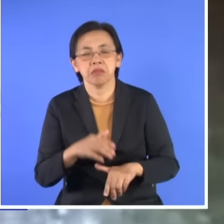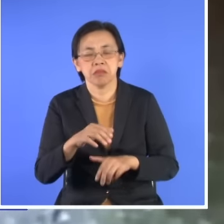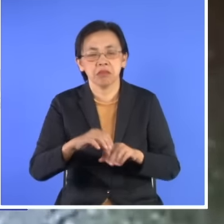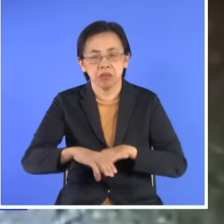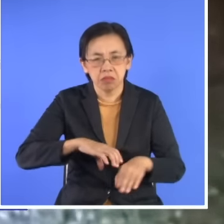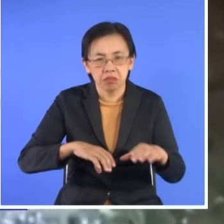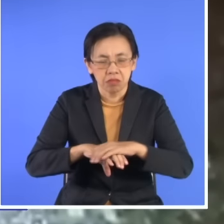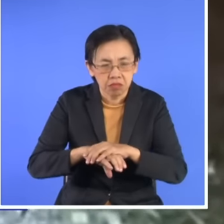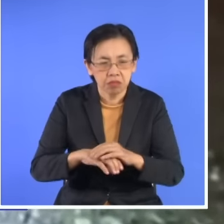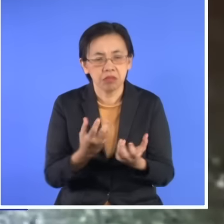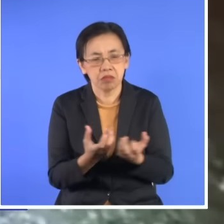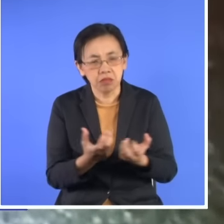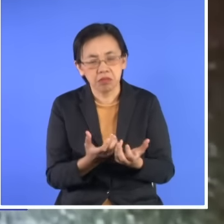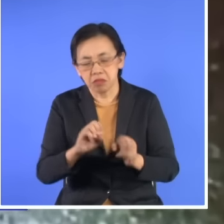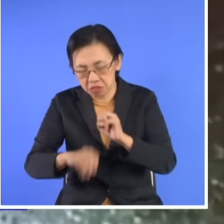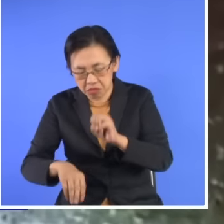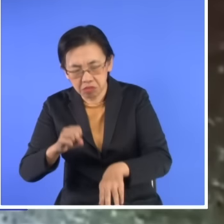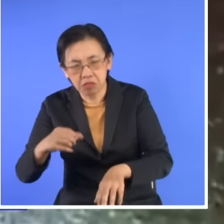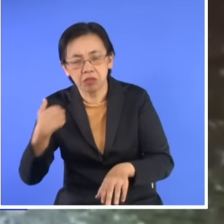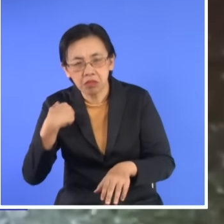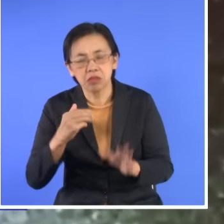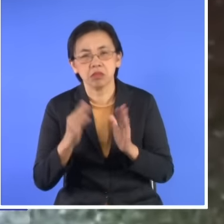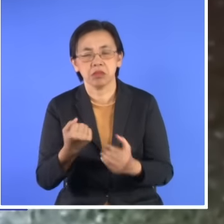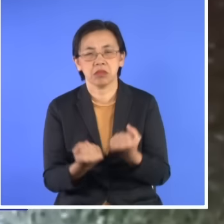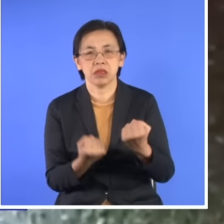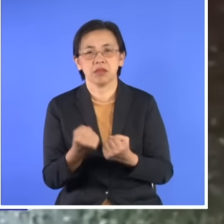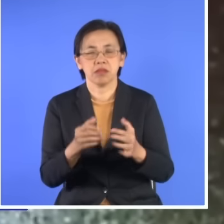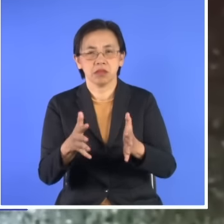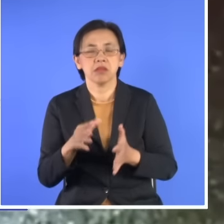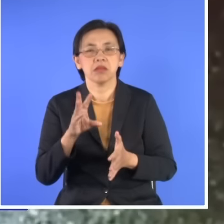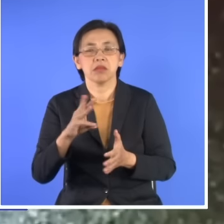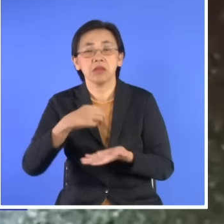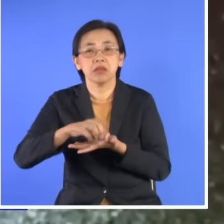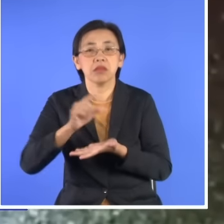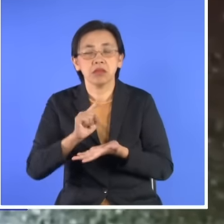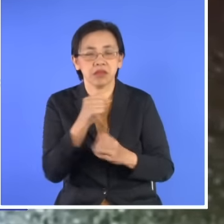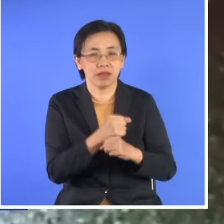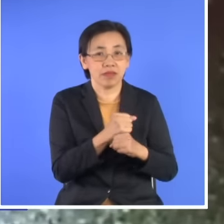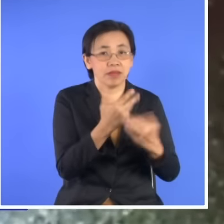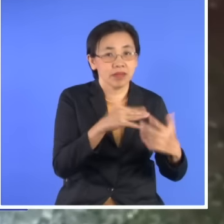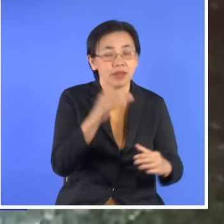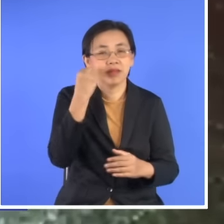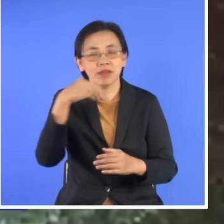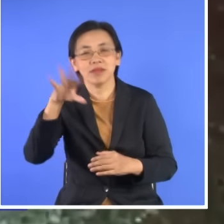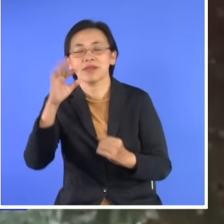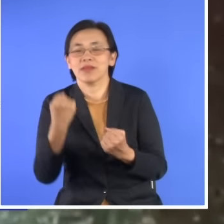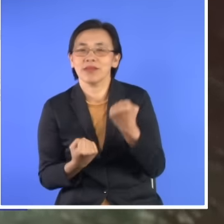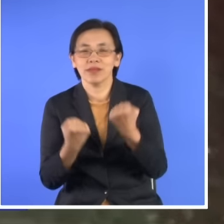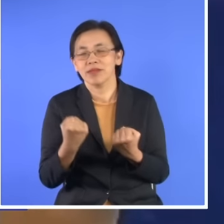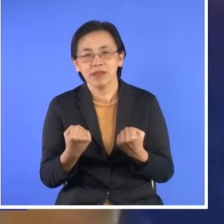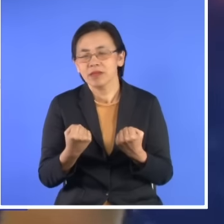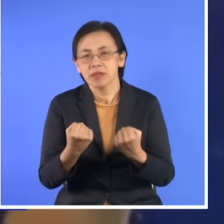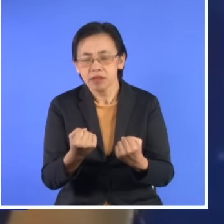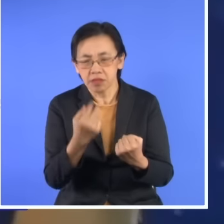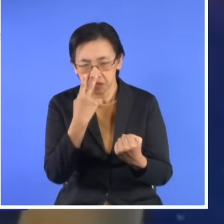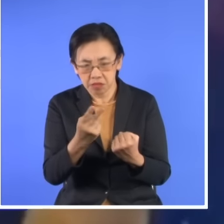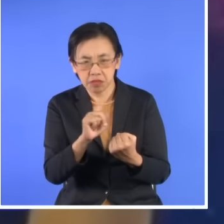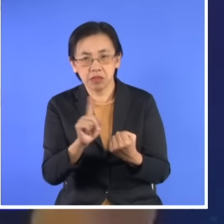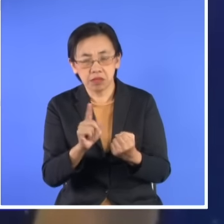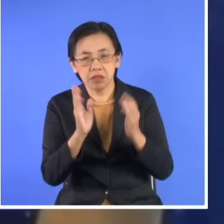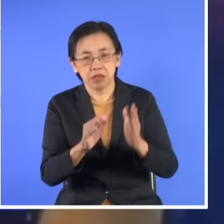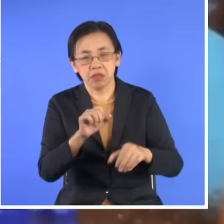ส่วนตัวของผู้ตายตกอยู่ค่ะคนขับรถ 6ล้อให้การว่าเขาเพิ่งเลิกงานแล้วก็จะกลับบ้านพักแวบสุดท้ายที่เห็นคือคน